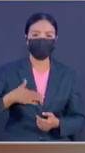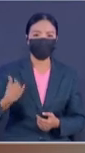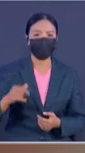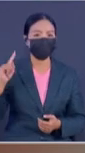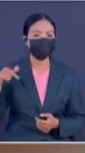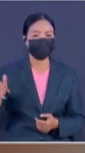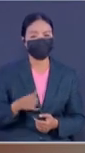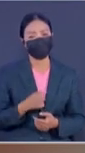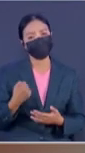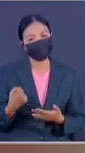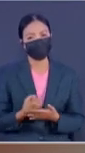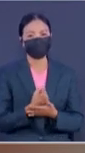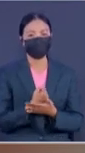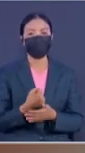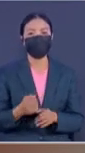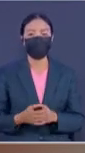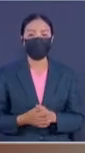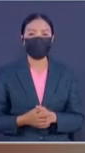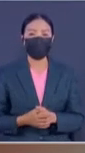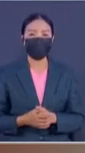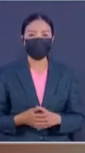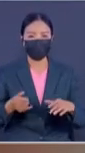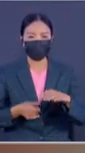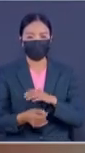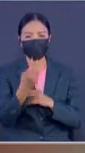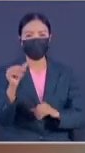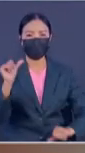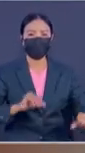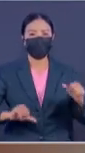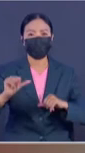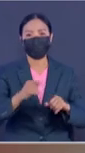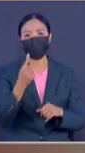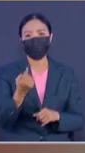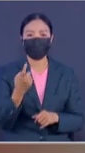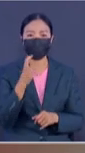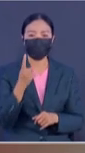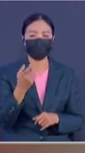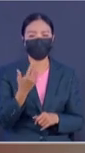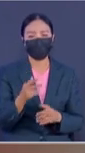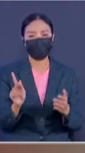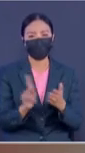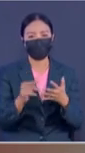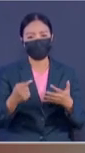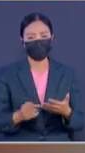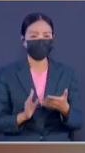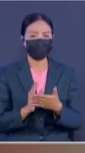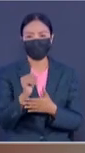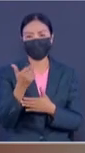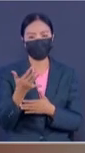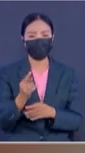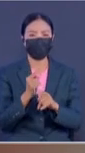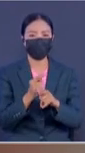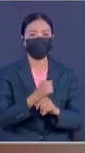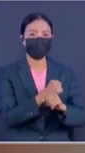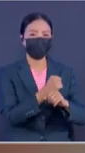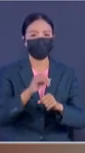ยเกิร์ตต้องเสียดายค่ะนั่นก็คือไม่สามารถเข้าชมละครบรอดเวย์ได้นะคะเนื่องจากไม่ผ่านเกณฑ์การฉีดวัคซีนตามมาตรการ